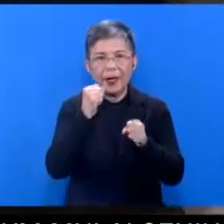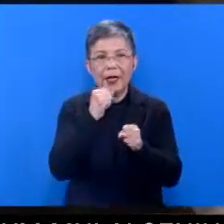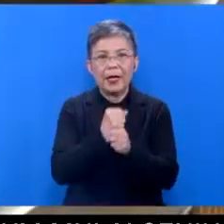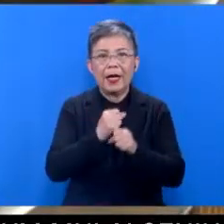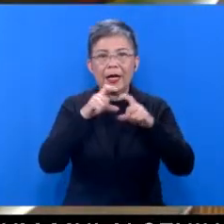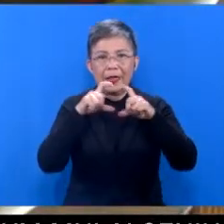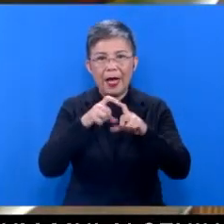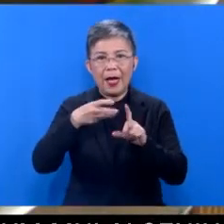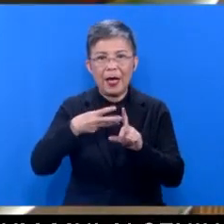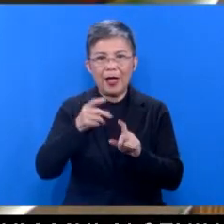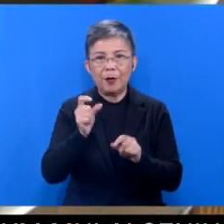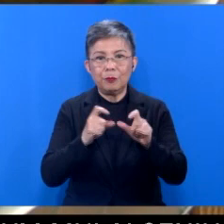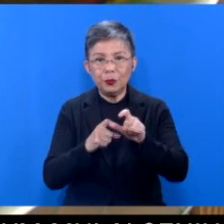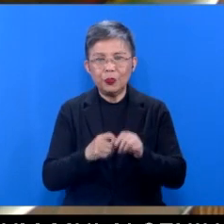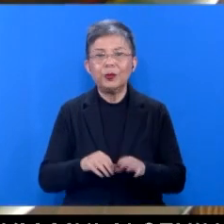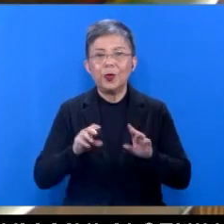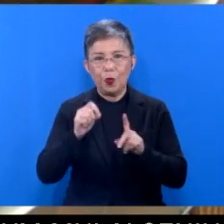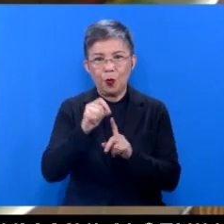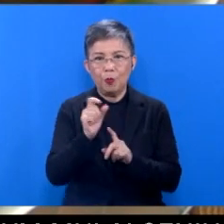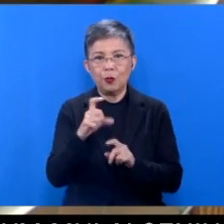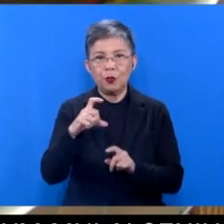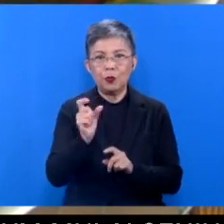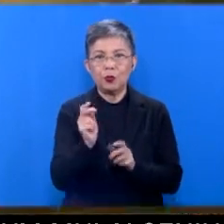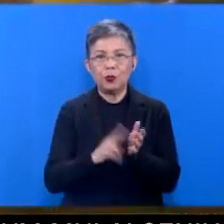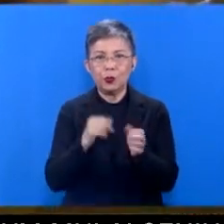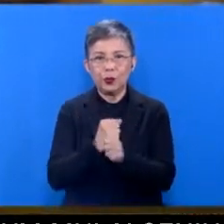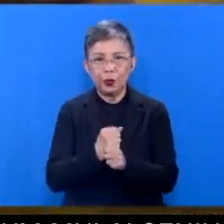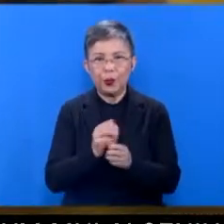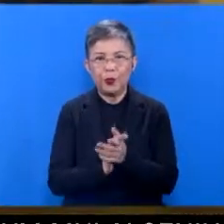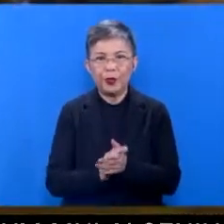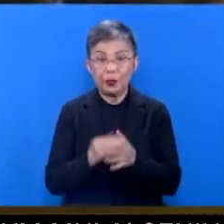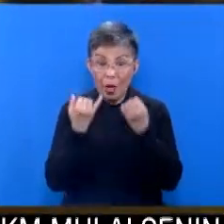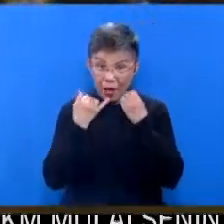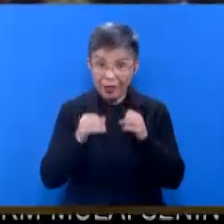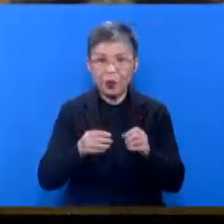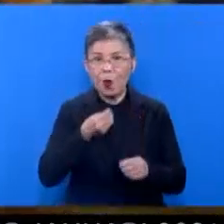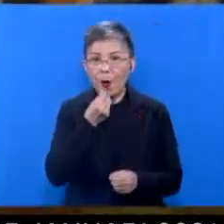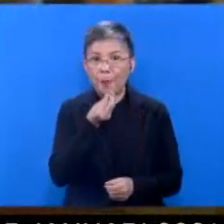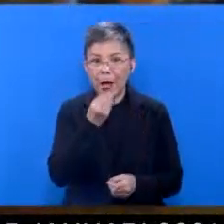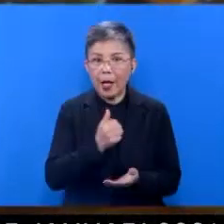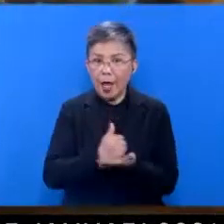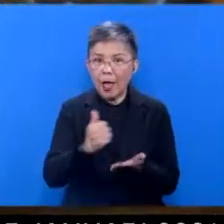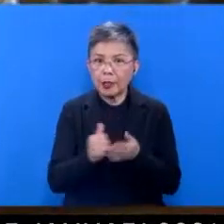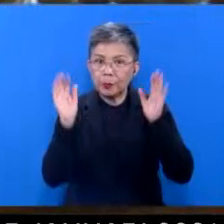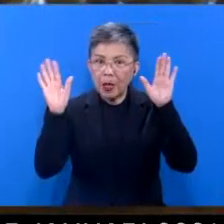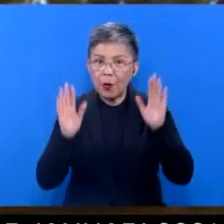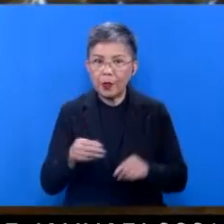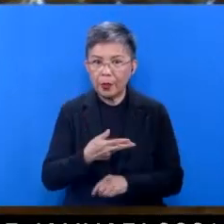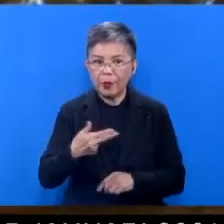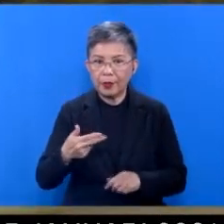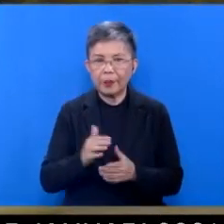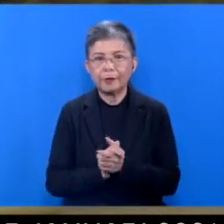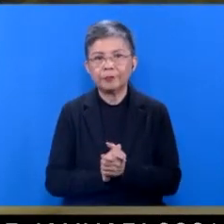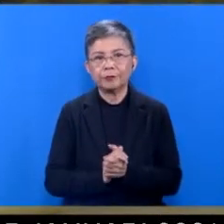pucung. Masakan gabus pucung tercatat di portal informasi indonesia.go.id sebagai